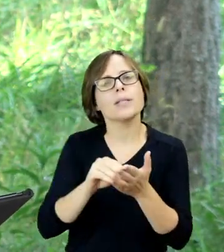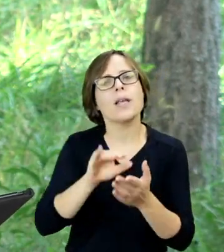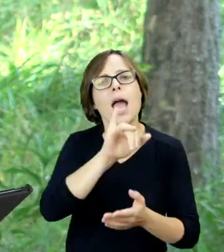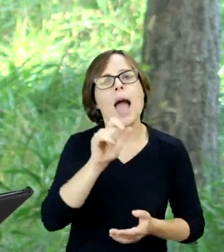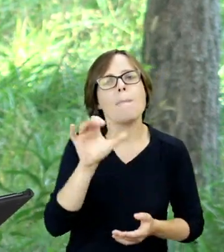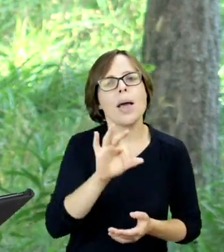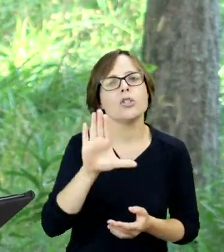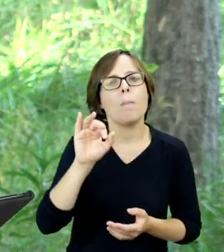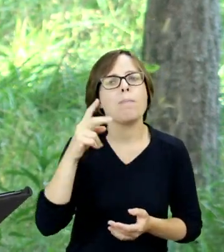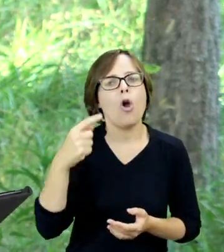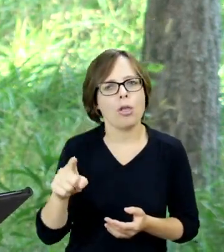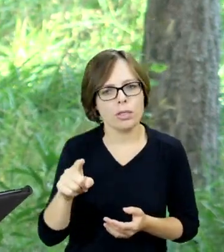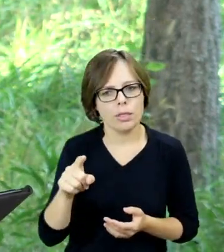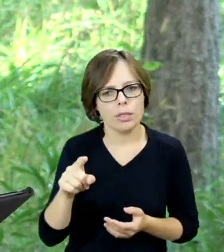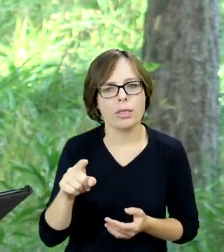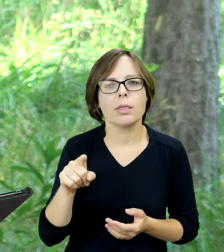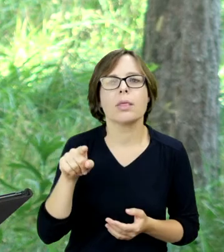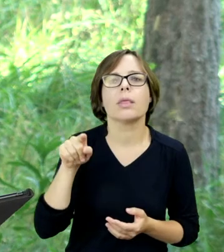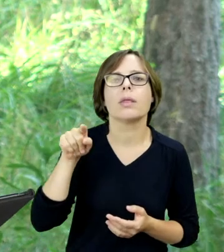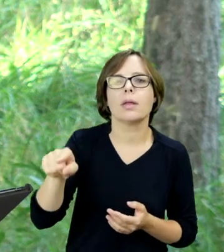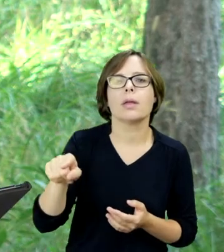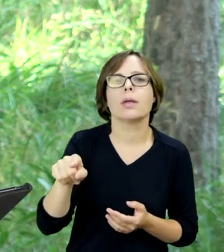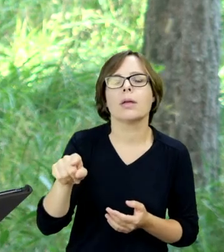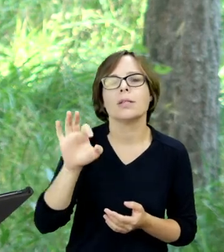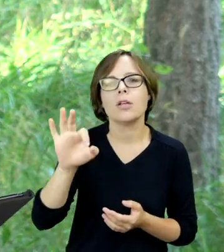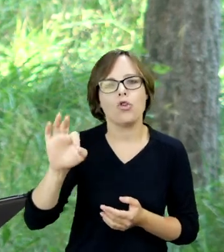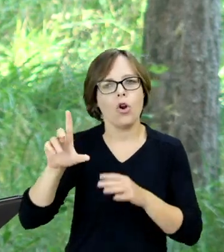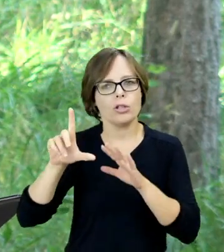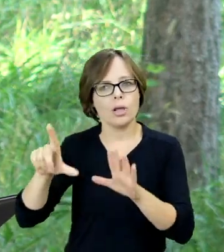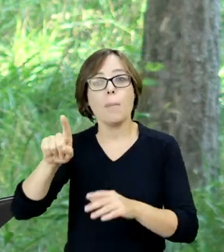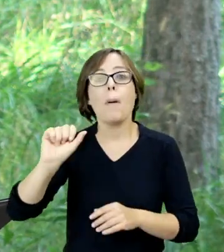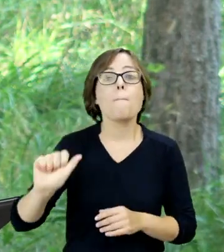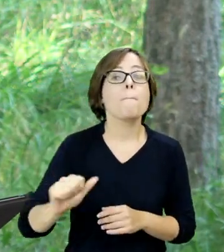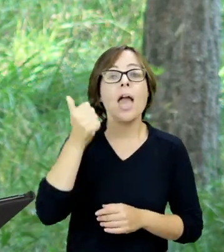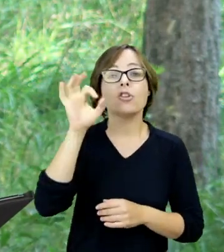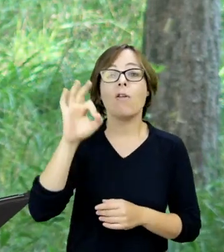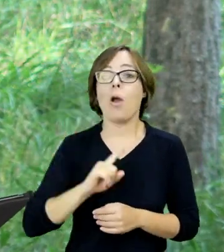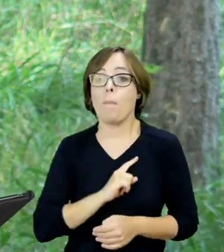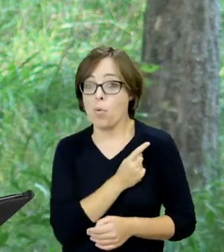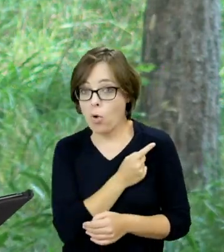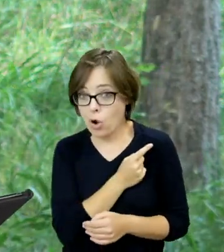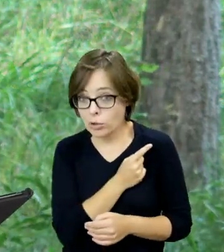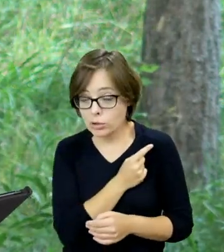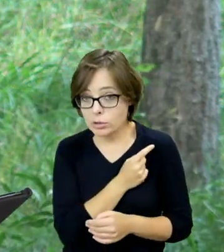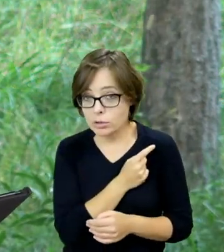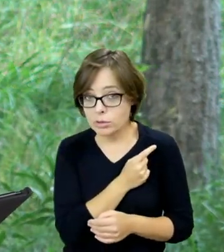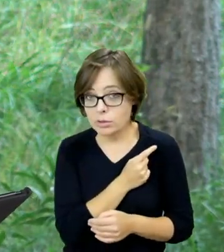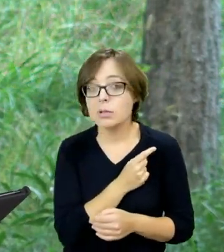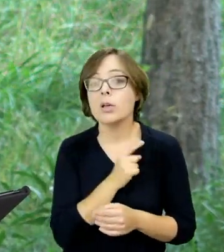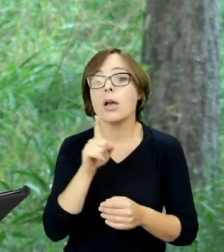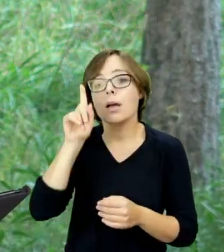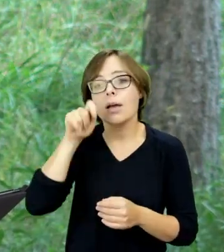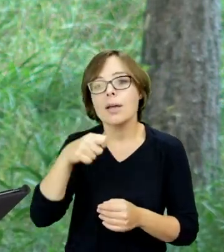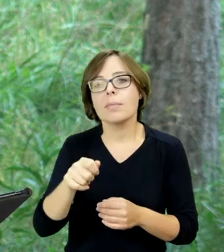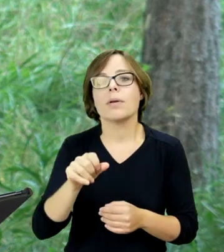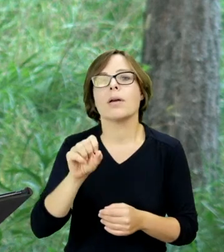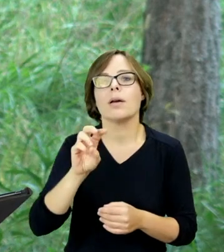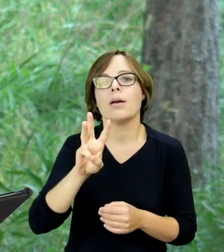bohaterkę swojej powieści, pierwszą miłość, pierwszą wielką miłość Jamesa Bonda właśnie imieniem Vesper